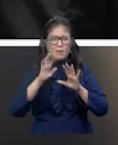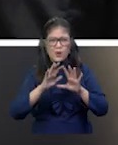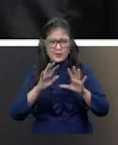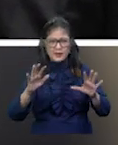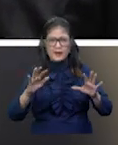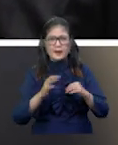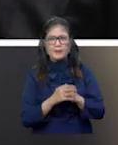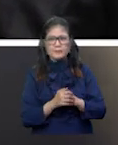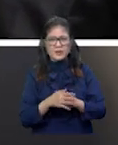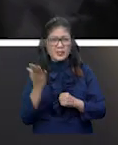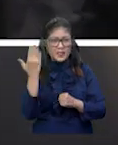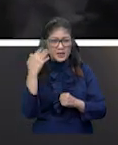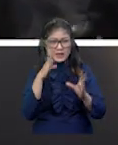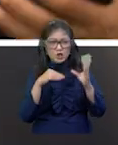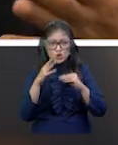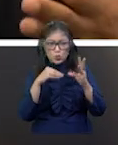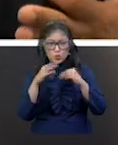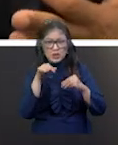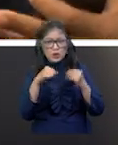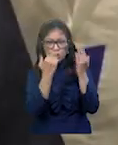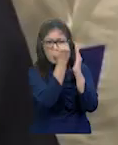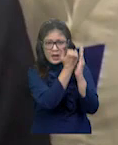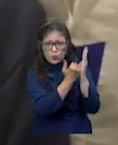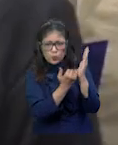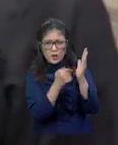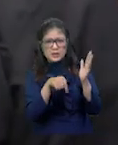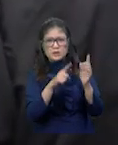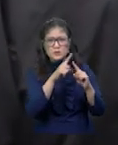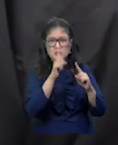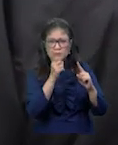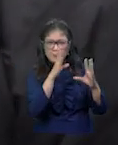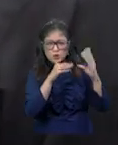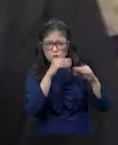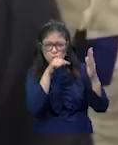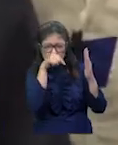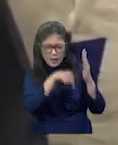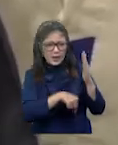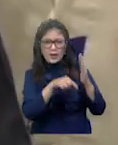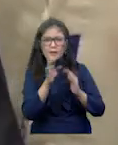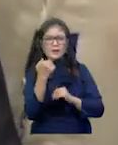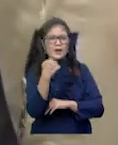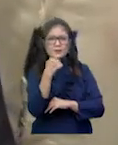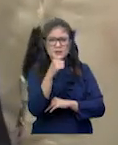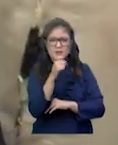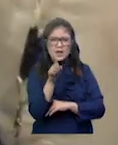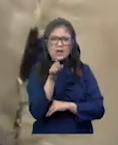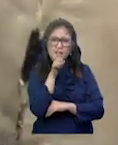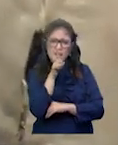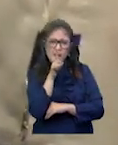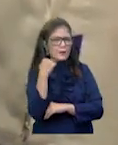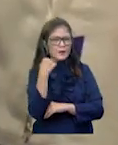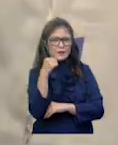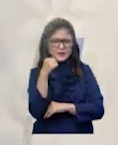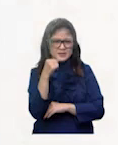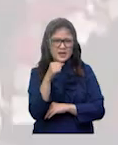sudah ditentukan oleh DPP. Kalau ke dalam, wah itu rahasia bos. Nggak boleh strategi. Cepat bola aja strategi nggak boleh dibuka sama lawan,